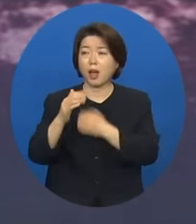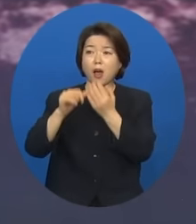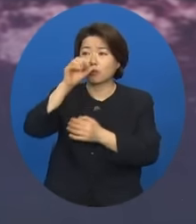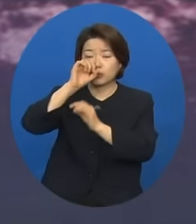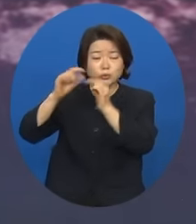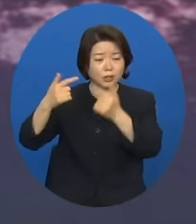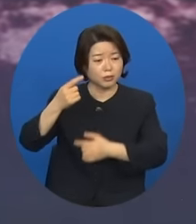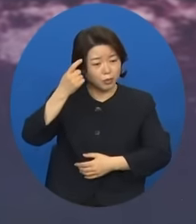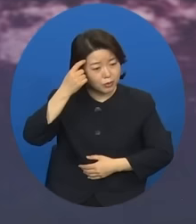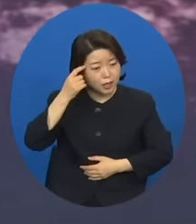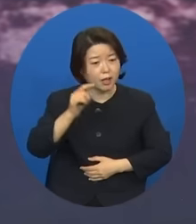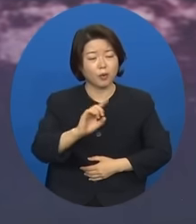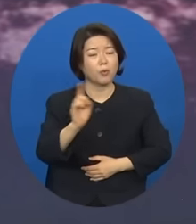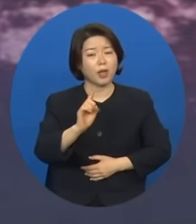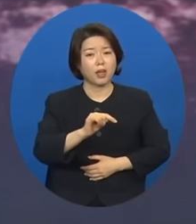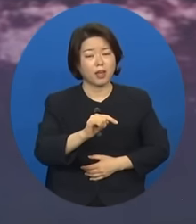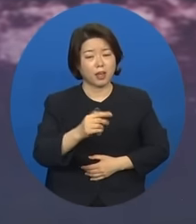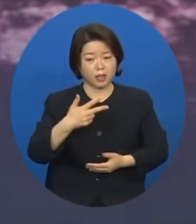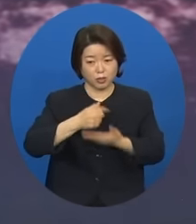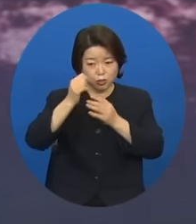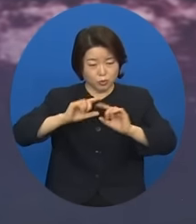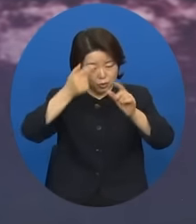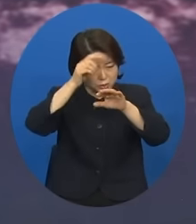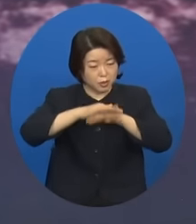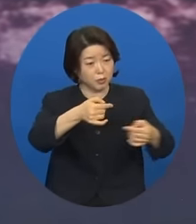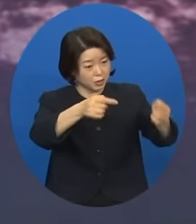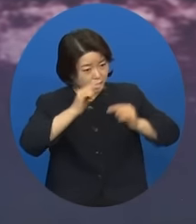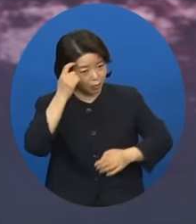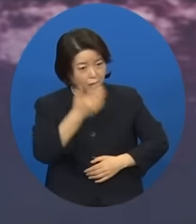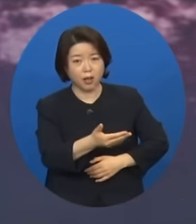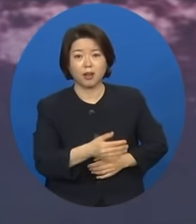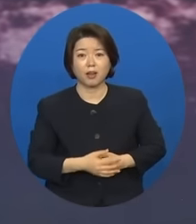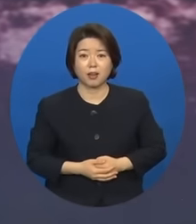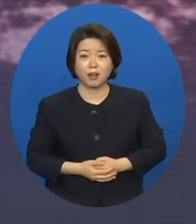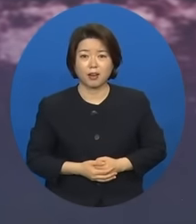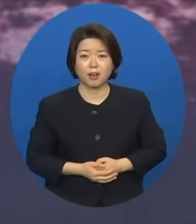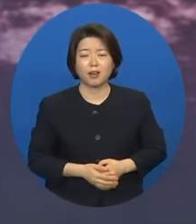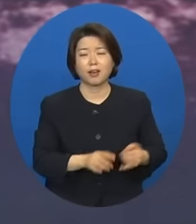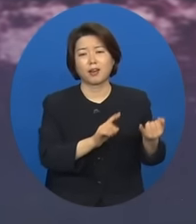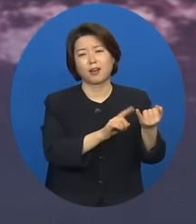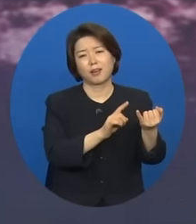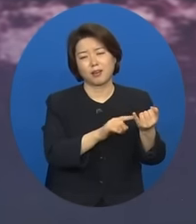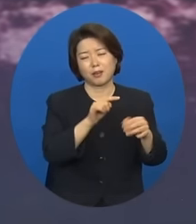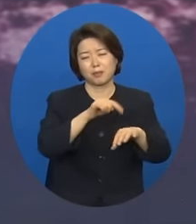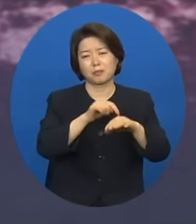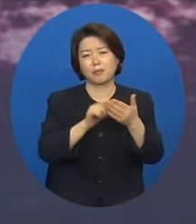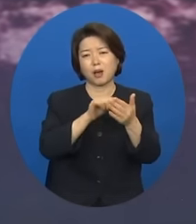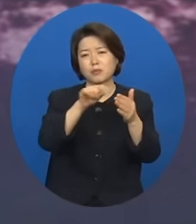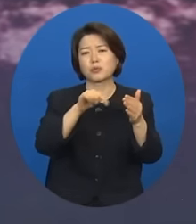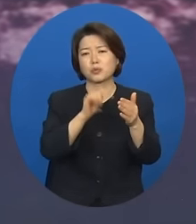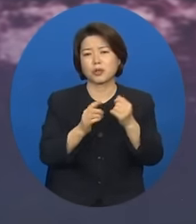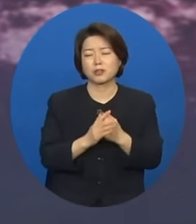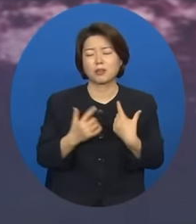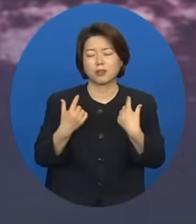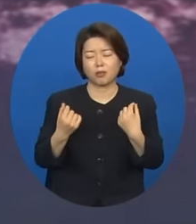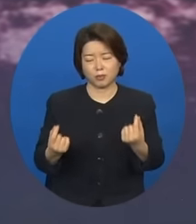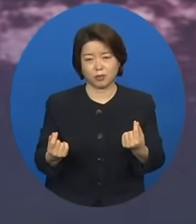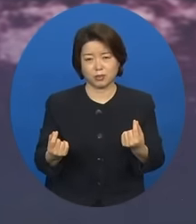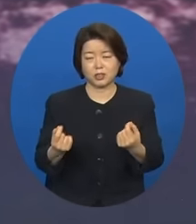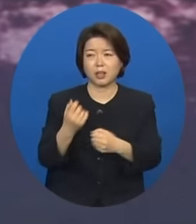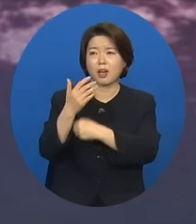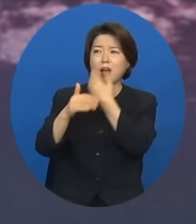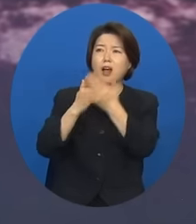않다면서 근데 왜 주 예배에 오셨습니까 그의 마음 중심에 여전히